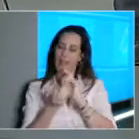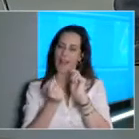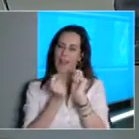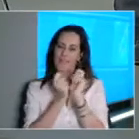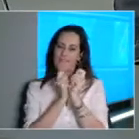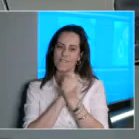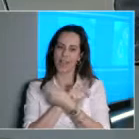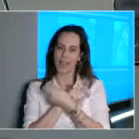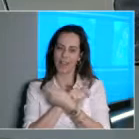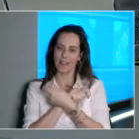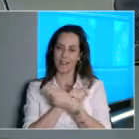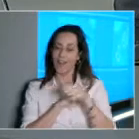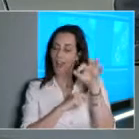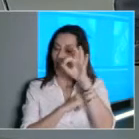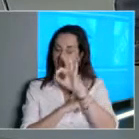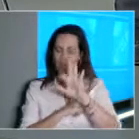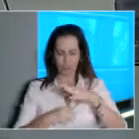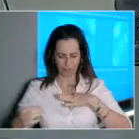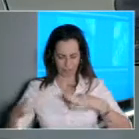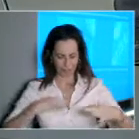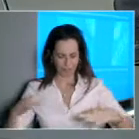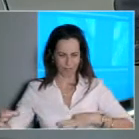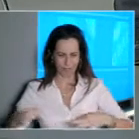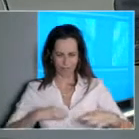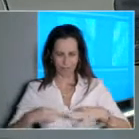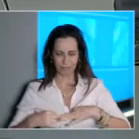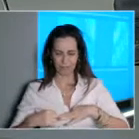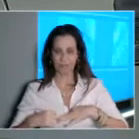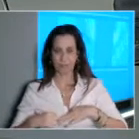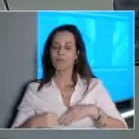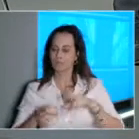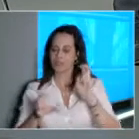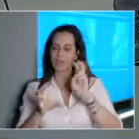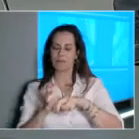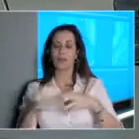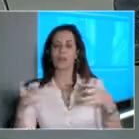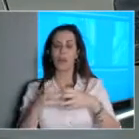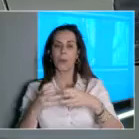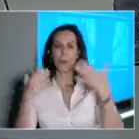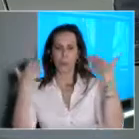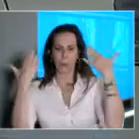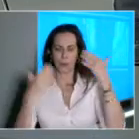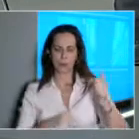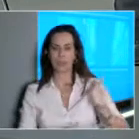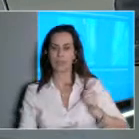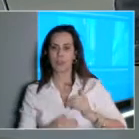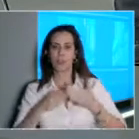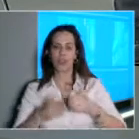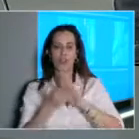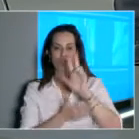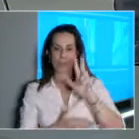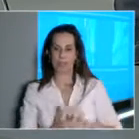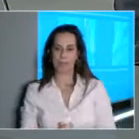לסמל בסדרות ועדיין נוסע על גופו עשרות צלקות מהבוקר ההוא, מתגייס ליחידת העילית שייטת 13,